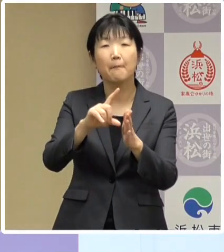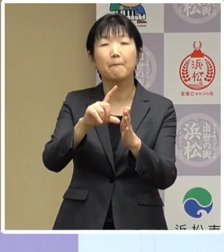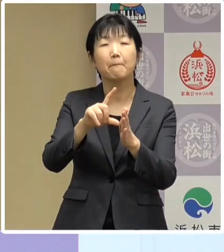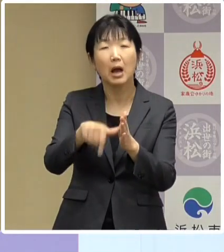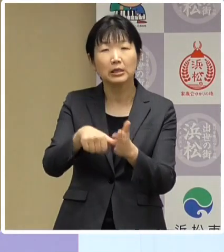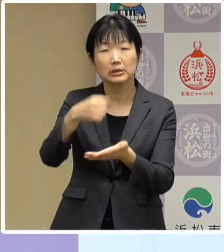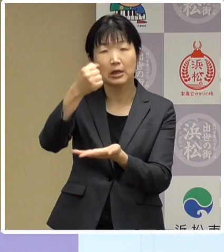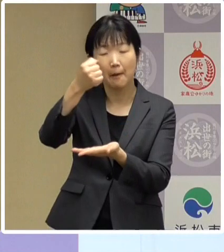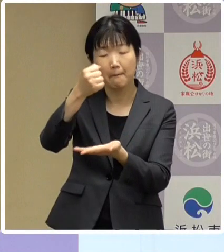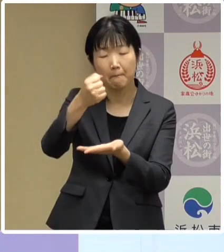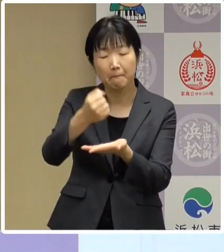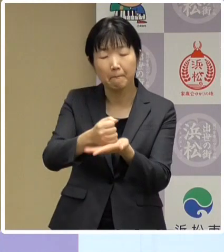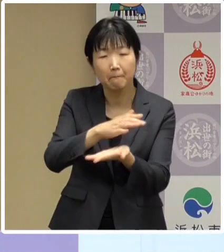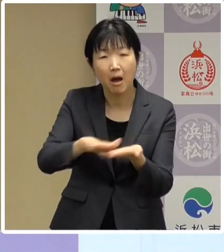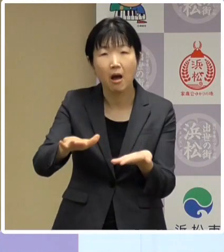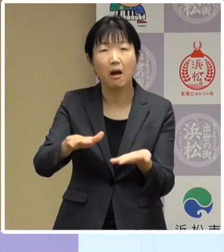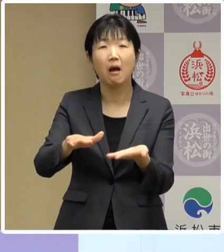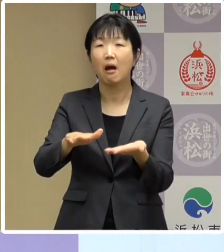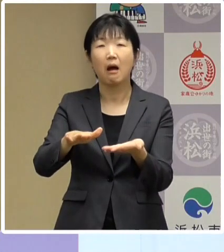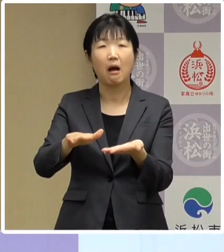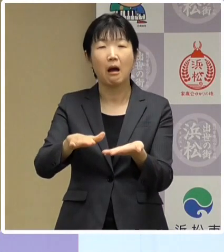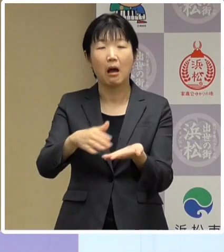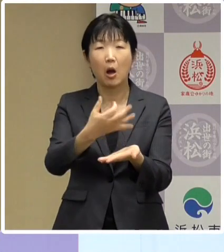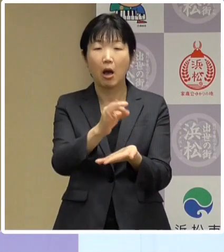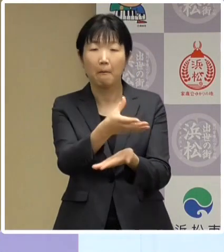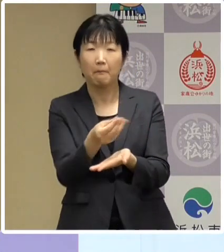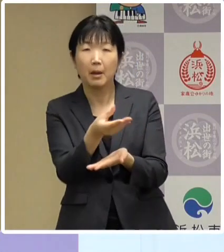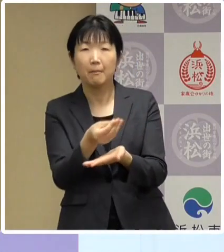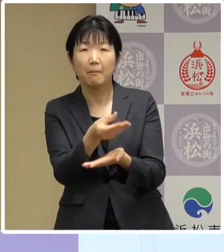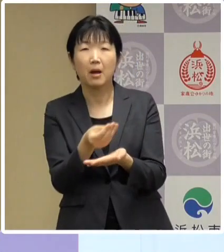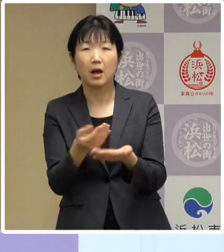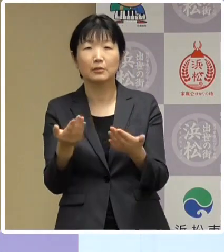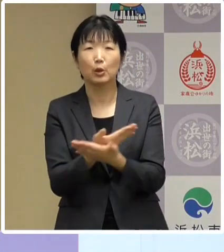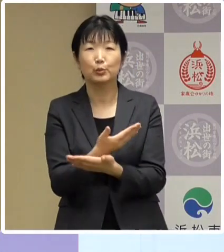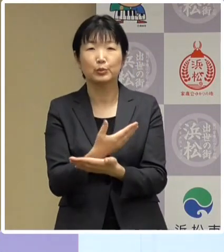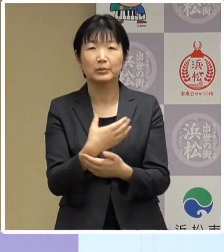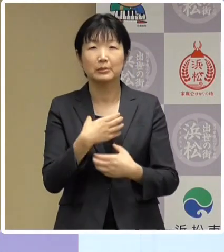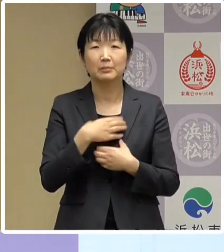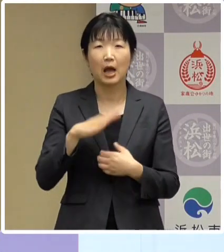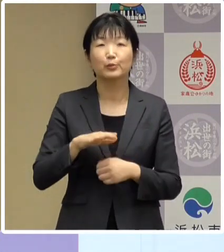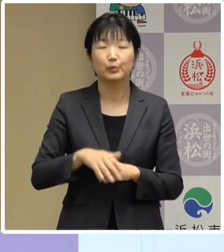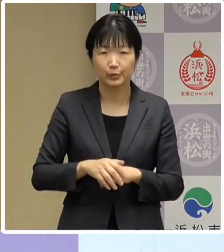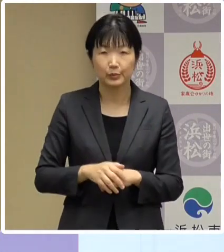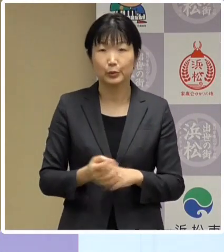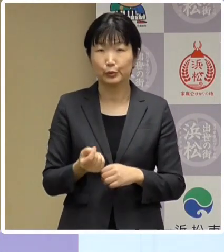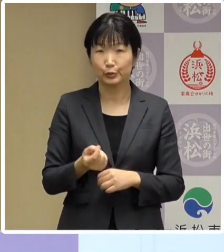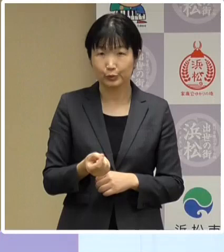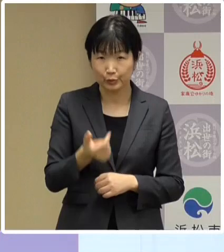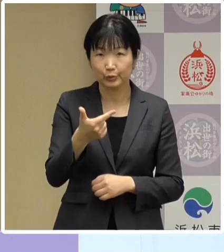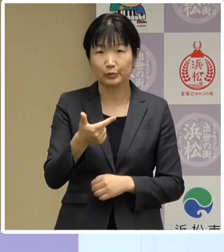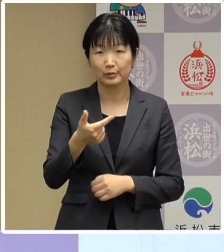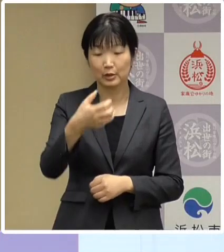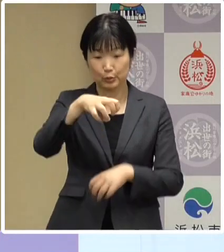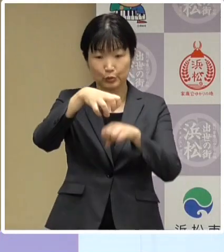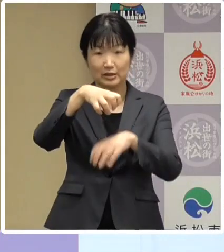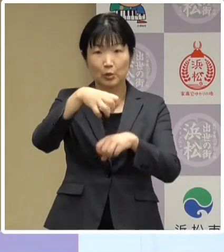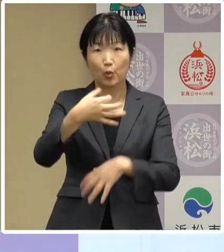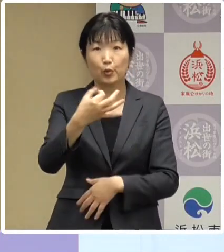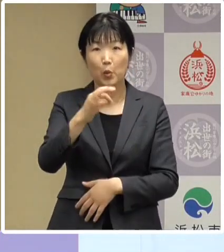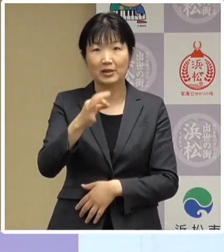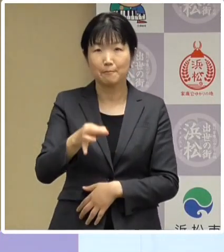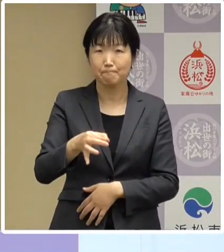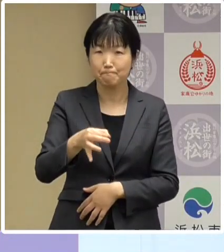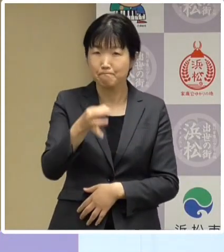保も食いつぶして債務超過に陥る可能性もありますので、まあ早くですねこれやらなきゃいけないということで、まあ、今